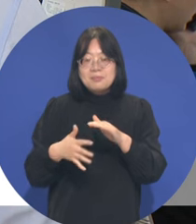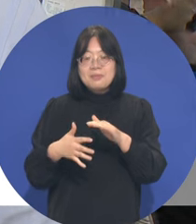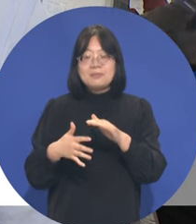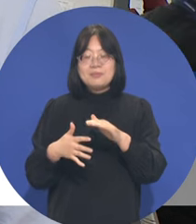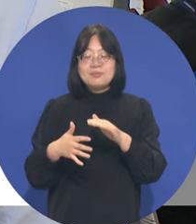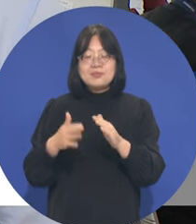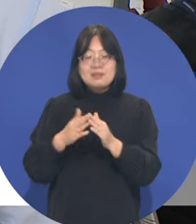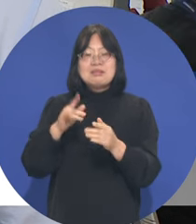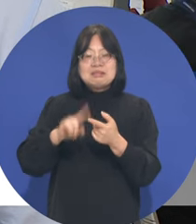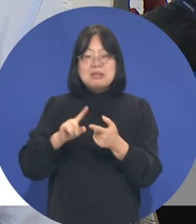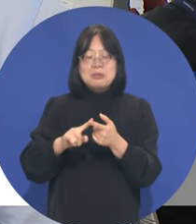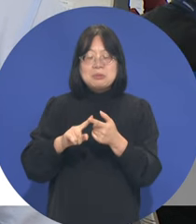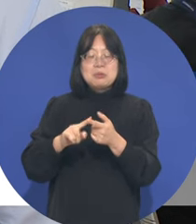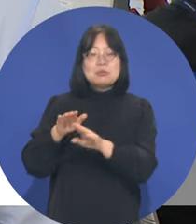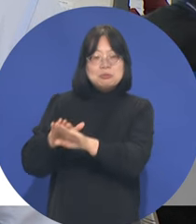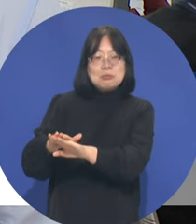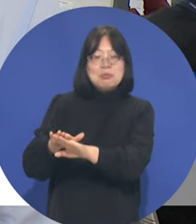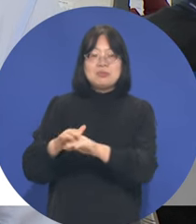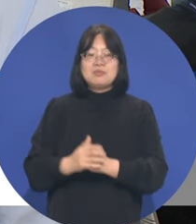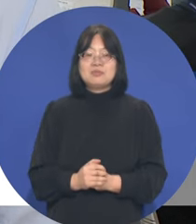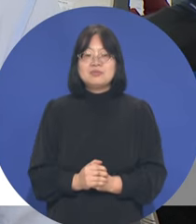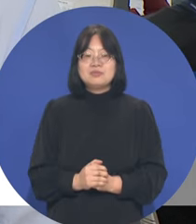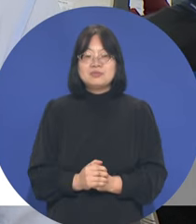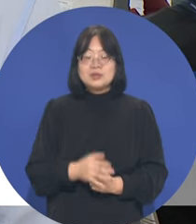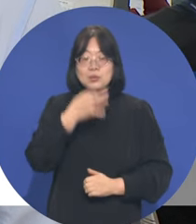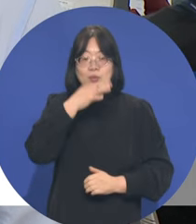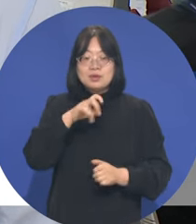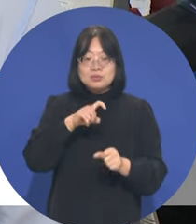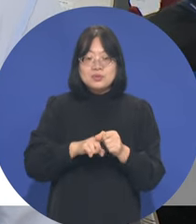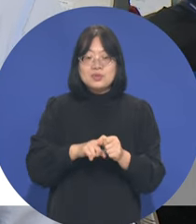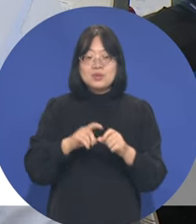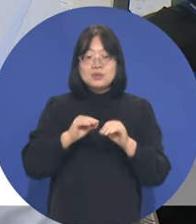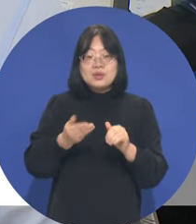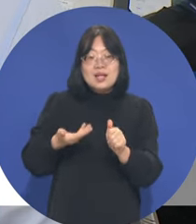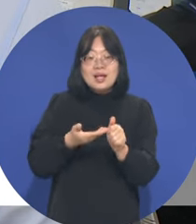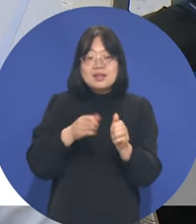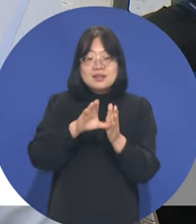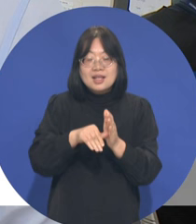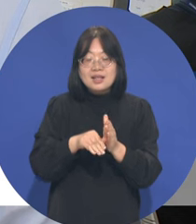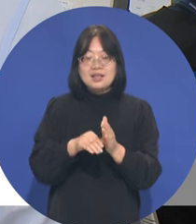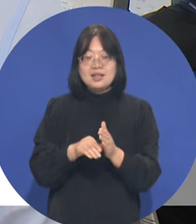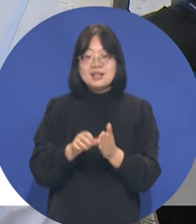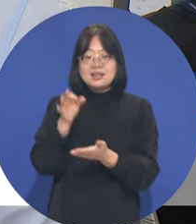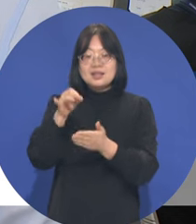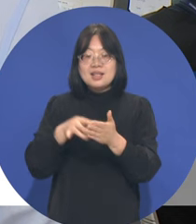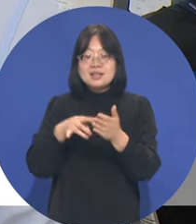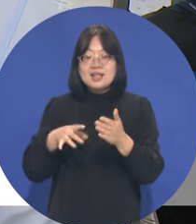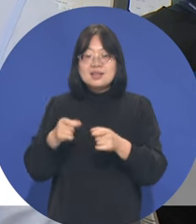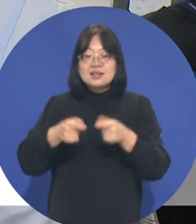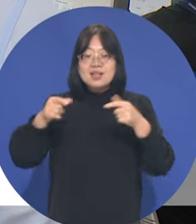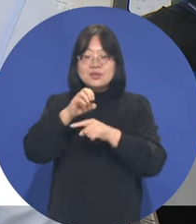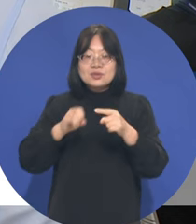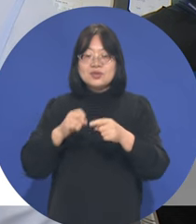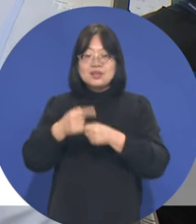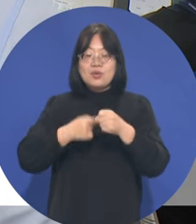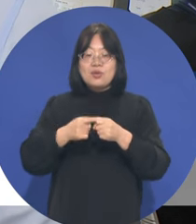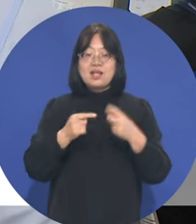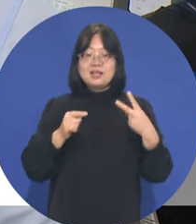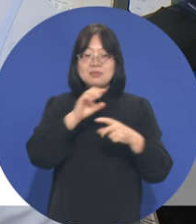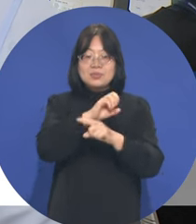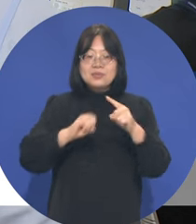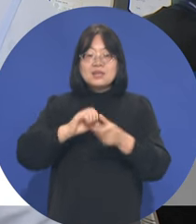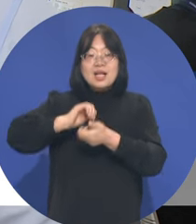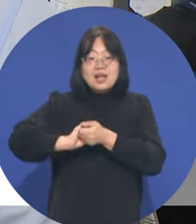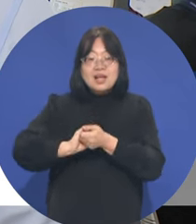방치하고 공익적으로 토지를 제공한 경우에는 재산세 증가율을 연간 2% 제한을